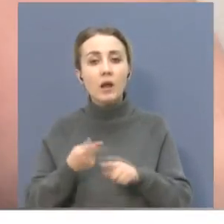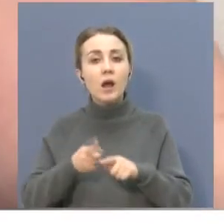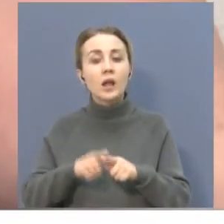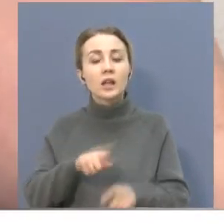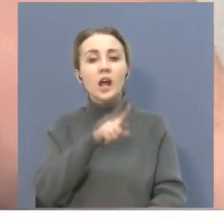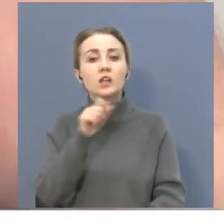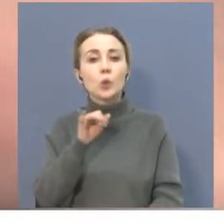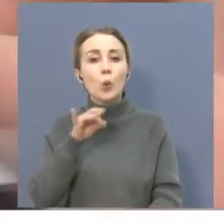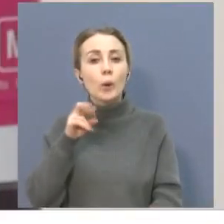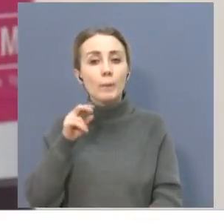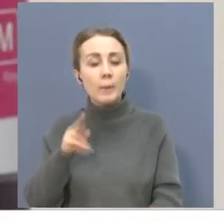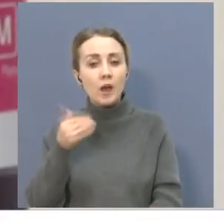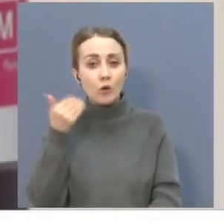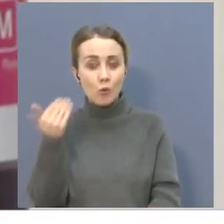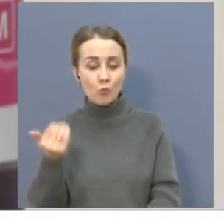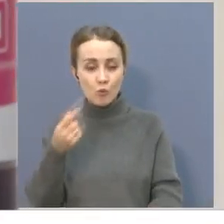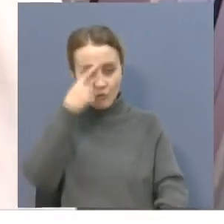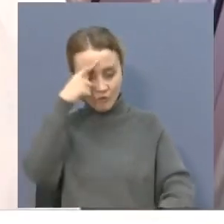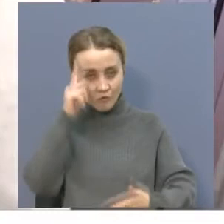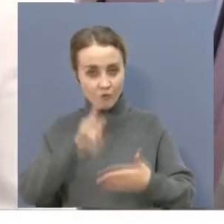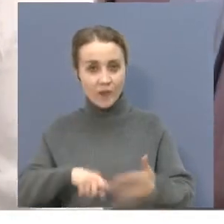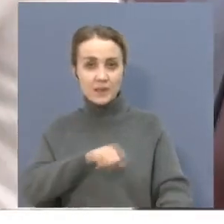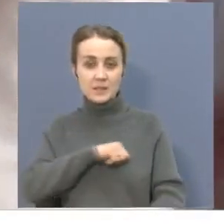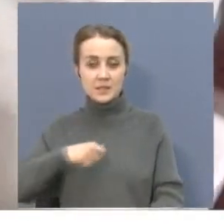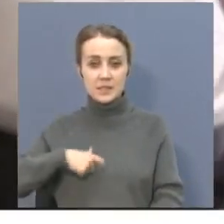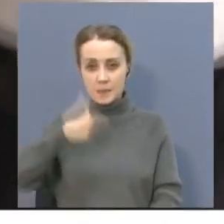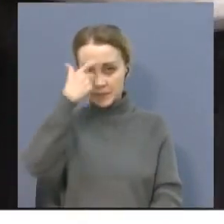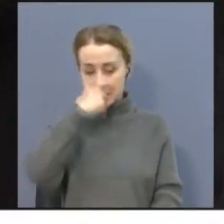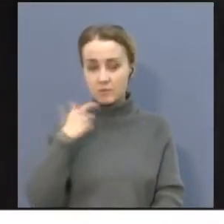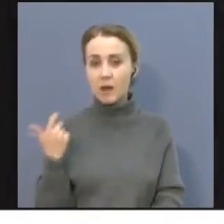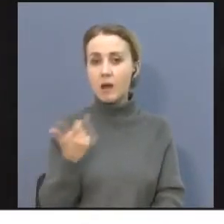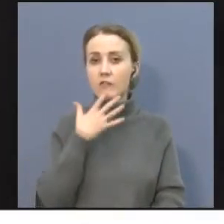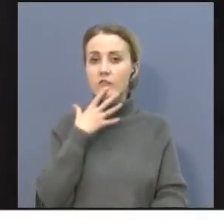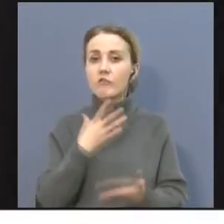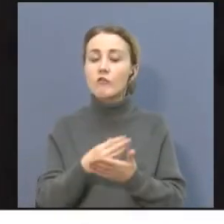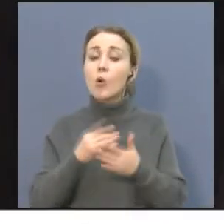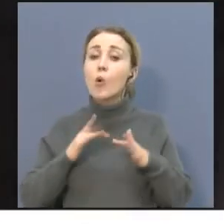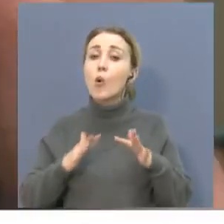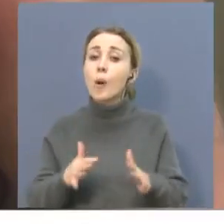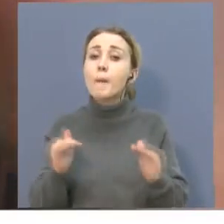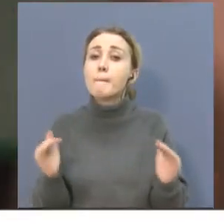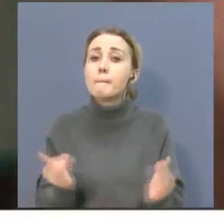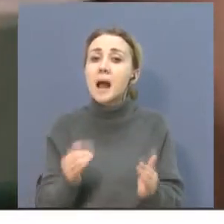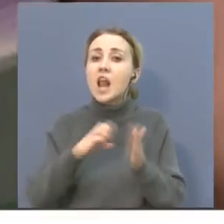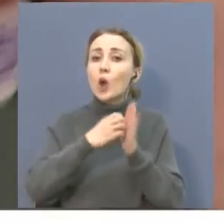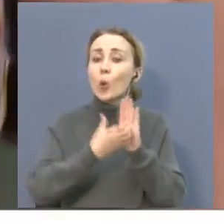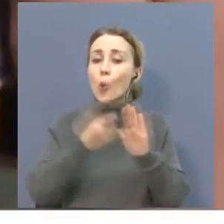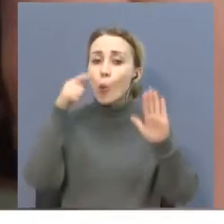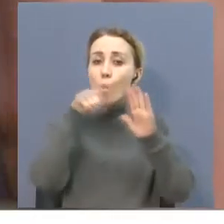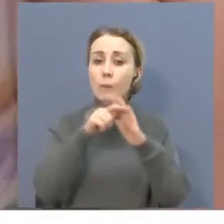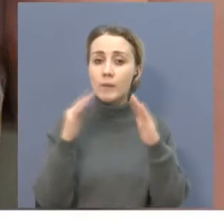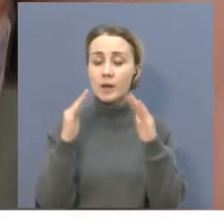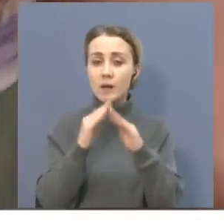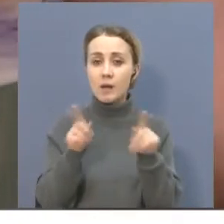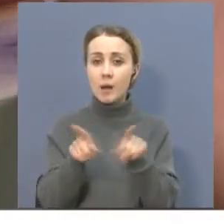рет операция жасатыпты. Десе де Қостанай қаласындағы соңғы отасы сәтті болып, Зауырбек аяғына нық тұрады. Бірақ сол кездегі